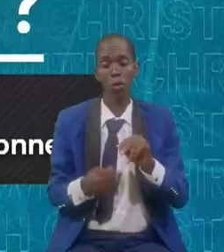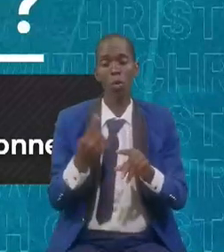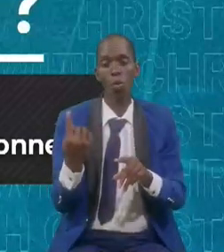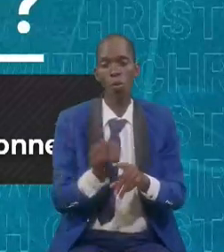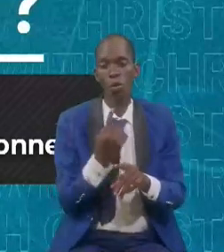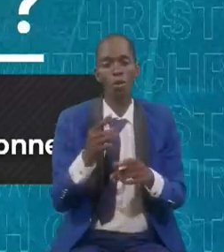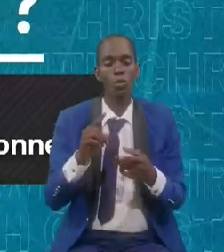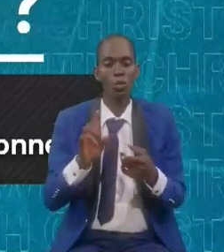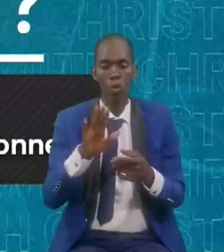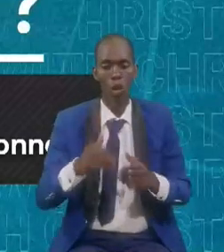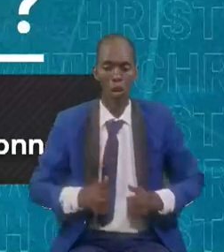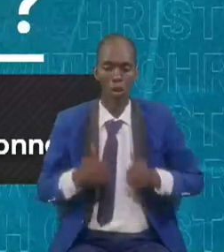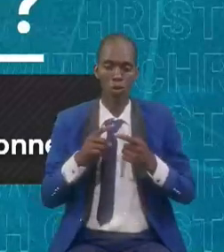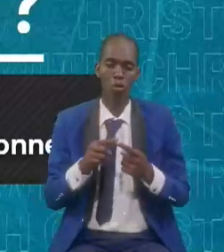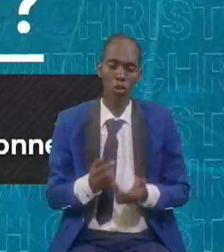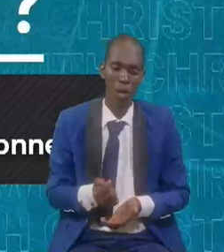Faisons-le.